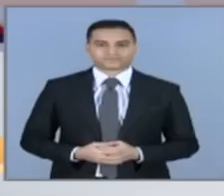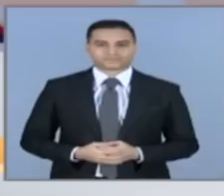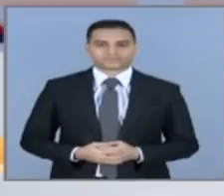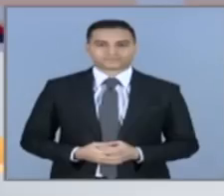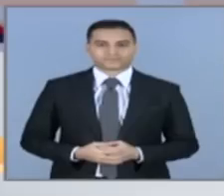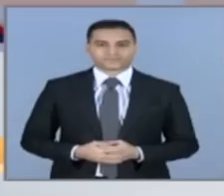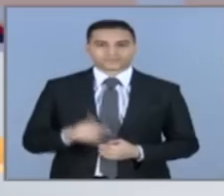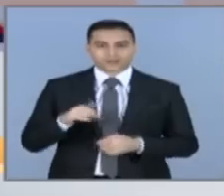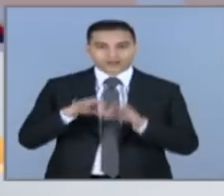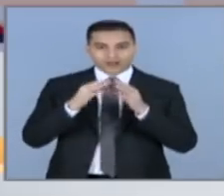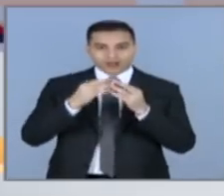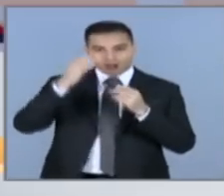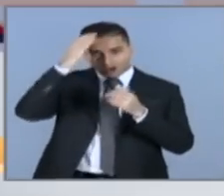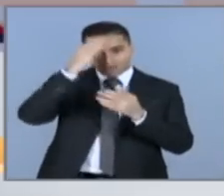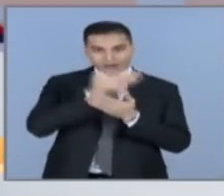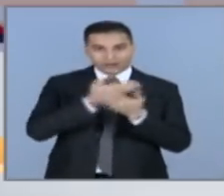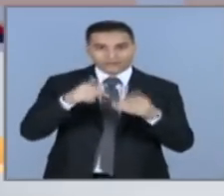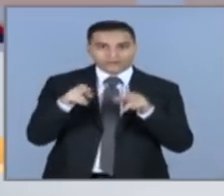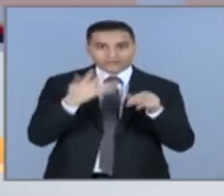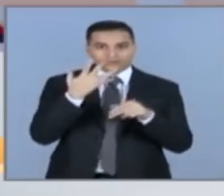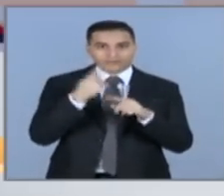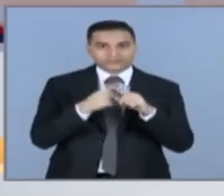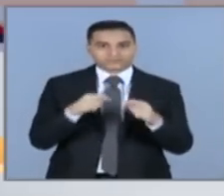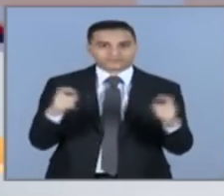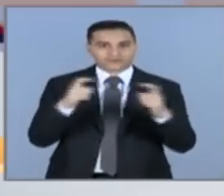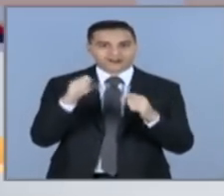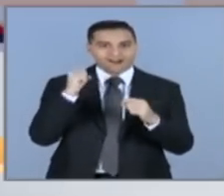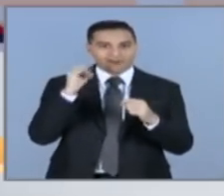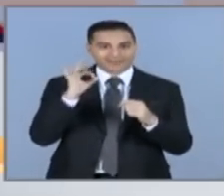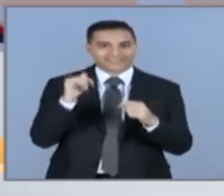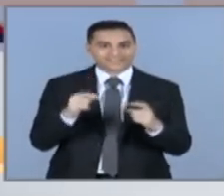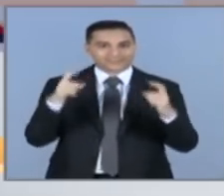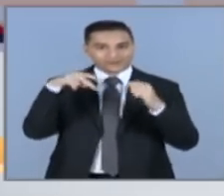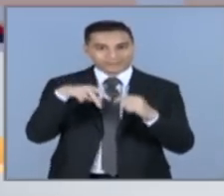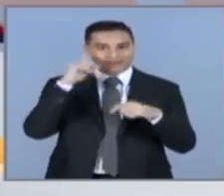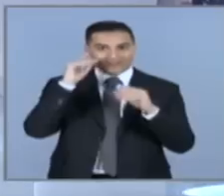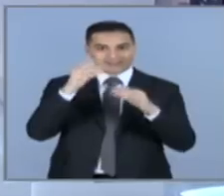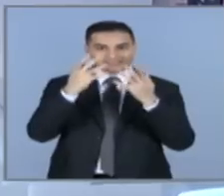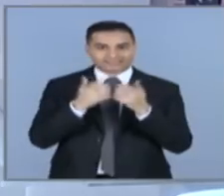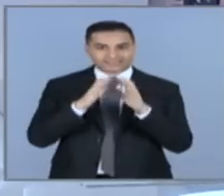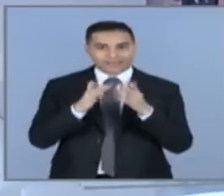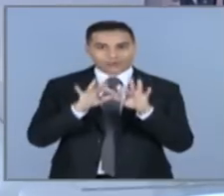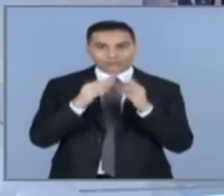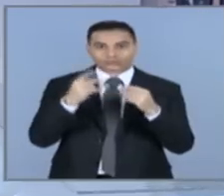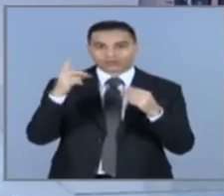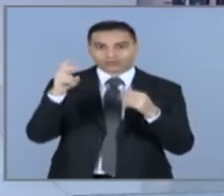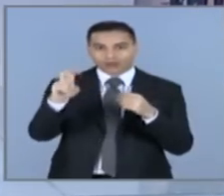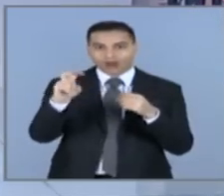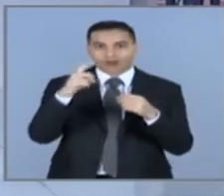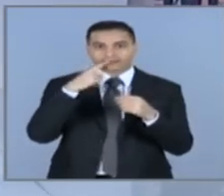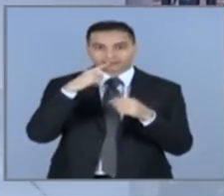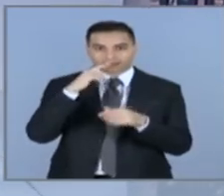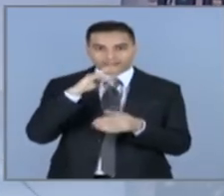وصلت العائلات الموسم الخامس ومباراة قوية جدا في دور الثمانية، وهفكركم بالنتيجة. عائلة طه سيوف